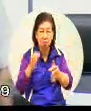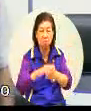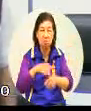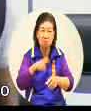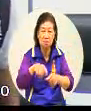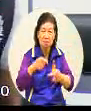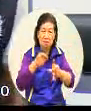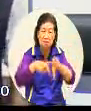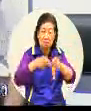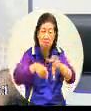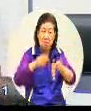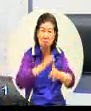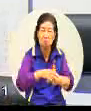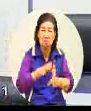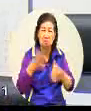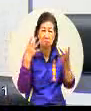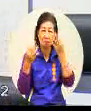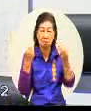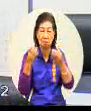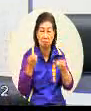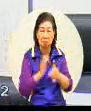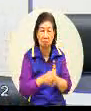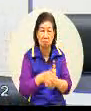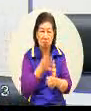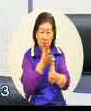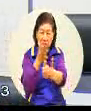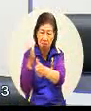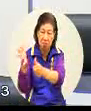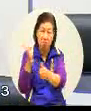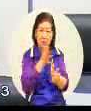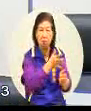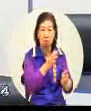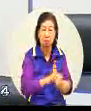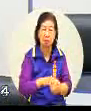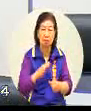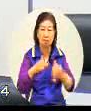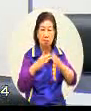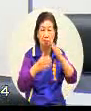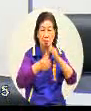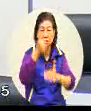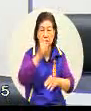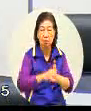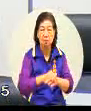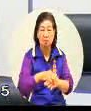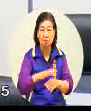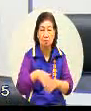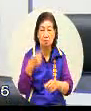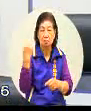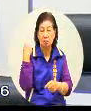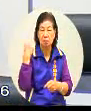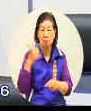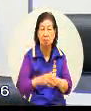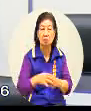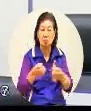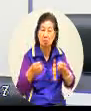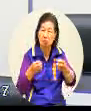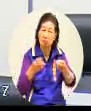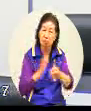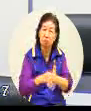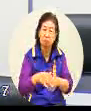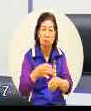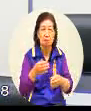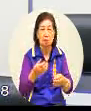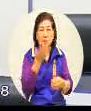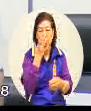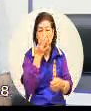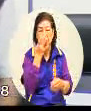吼，无了解，你问看卖，过来了解看卖一下。市长，我昨昏跟市长讲，可能市长对这个无解了解啦，吼、哦。啊，